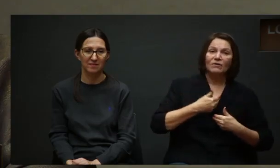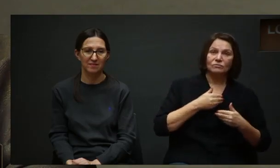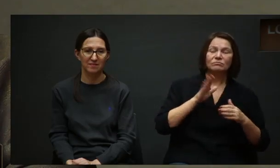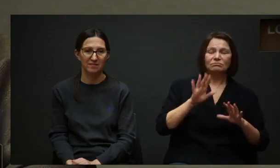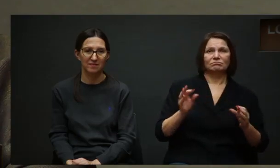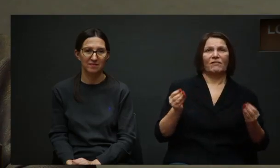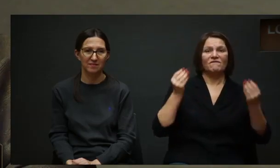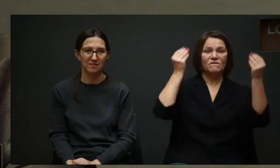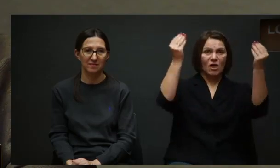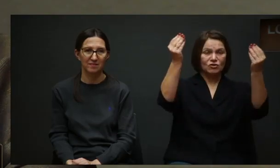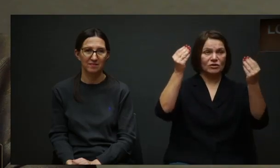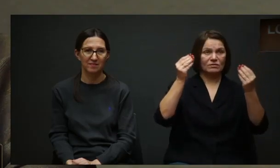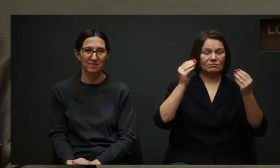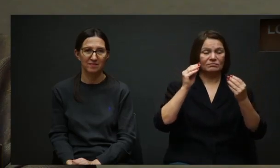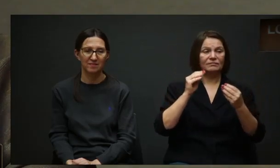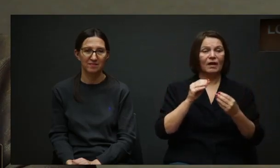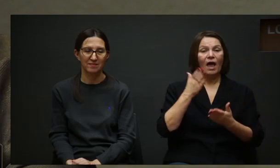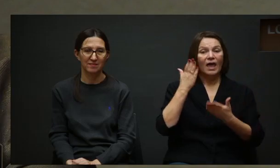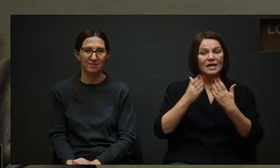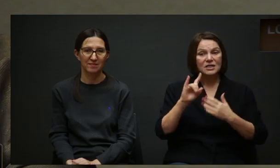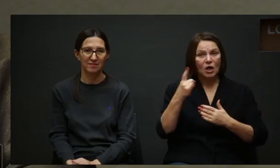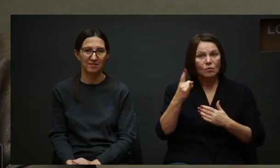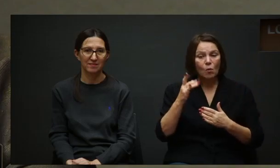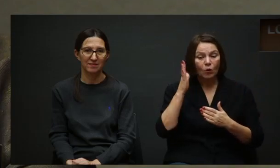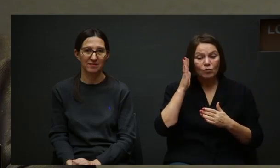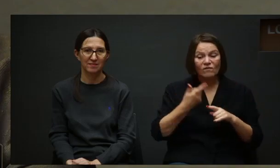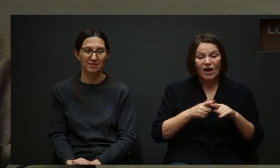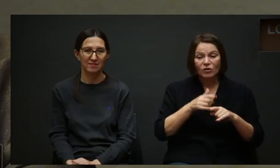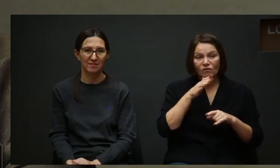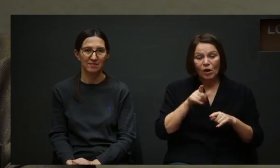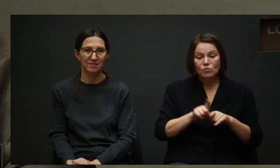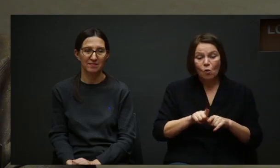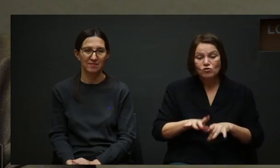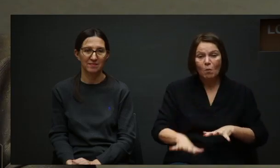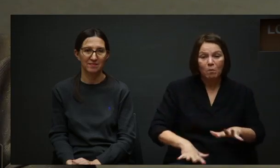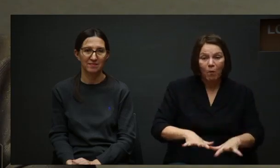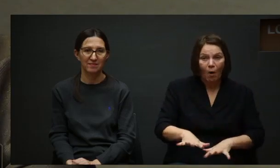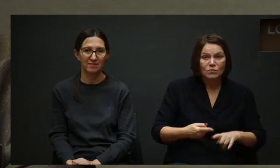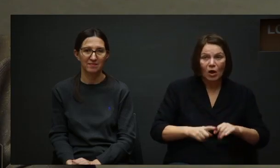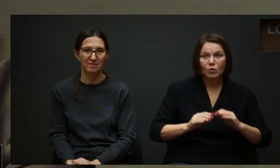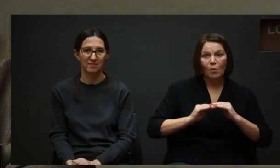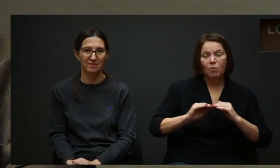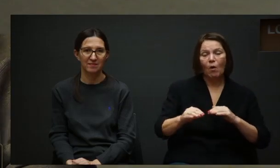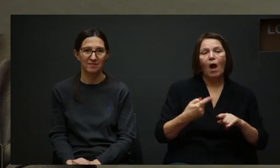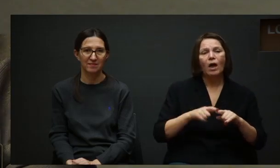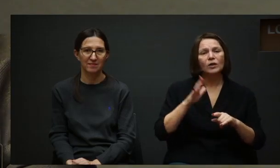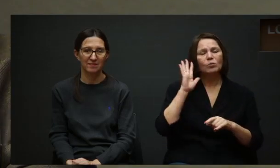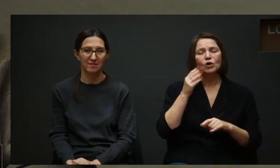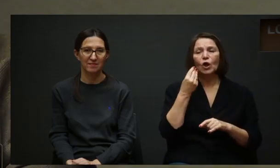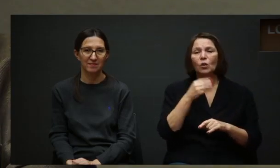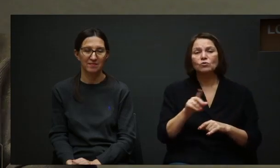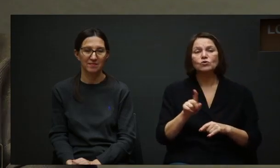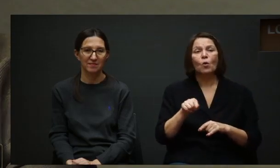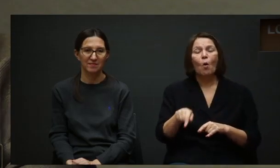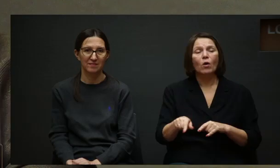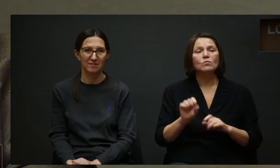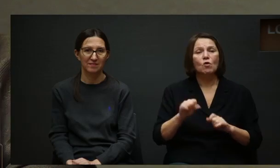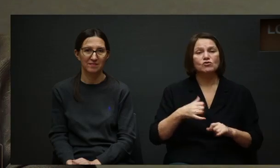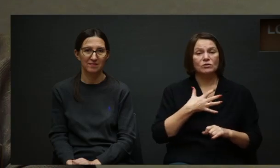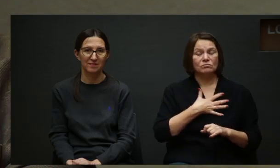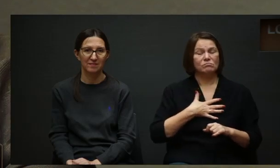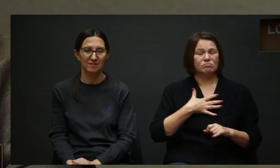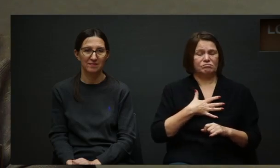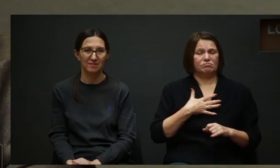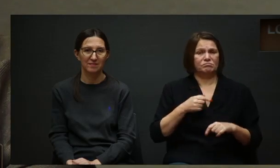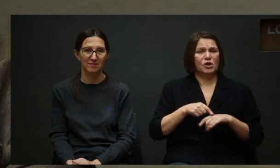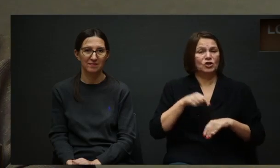Вешайте. Вот. Если ребенок будет в этот момент тоже ползать по этому же полу, я думаю, что это будет лучшее, что он может пережить, хотя он даже это не запомнит никогда. Но